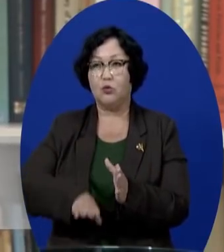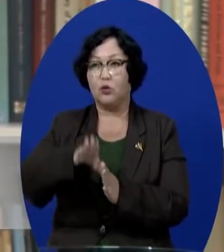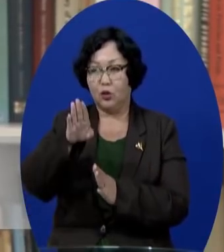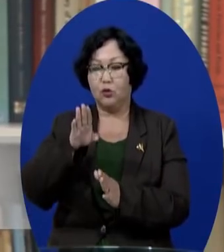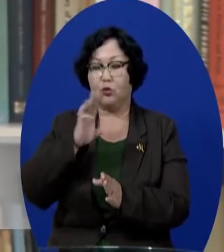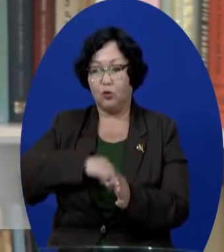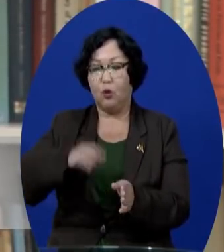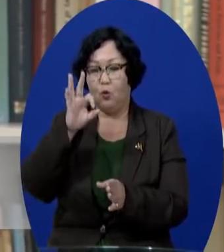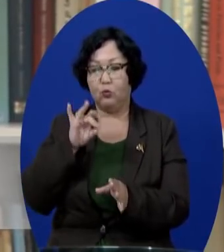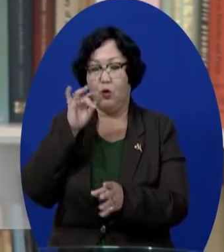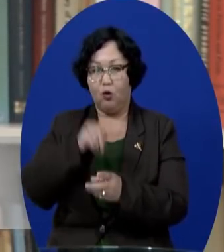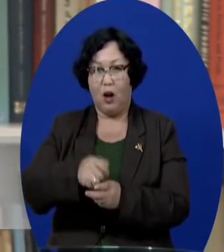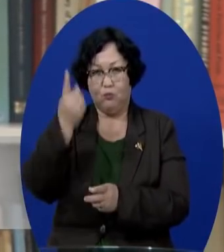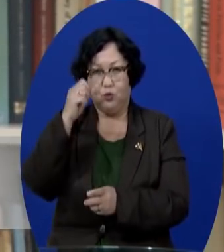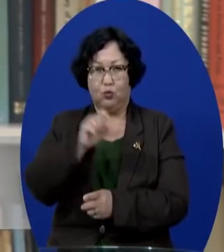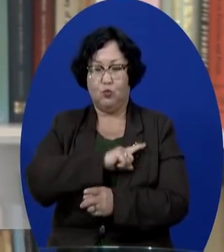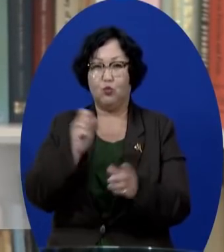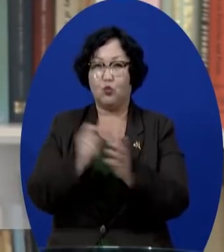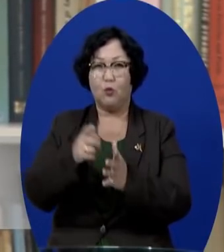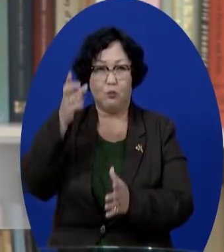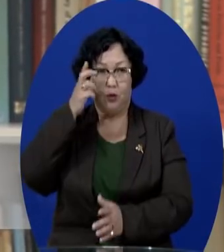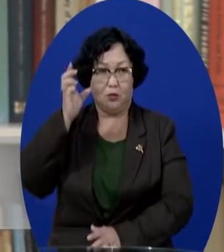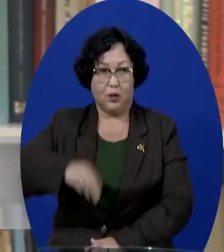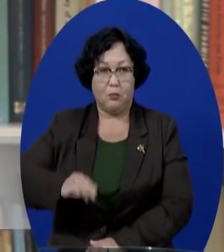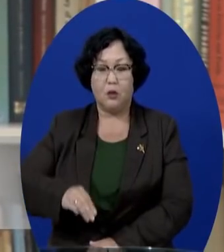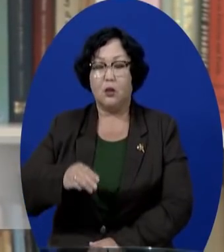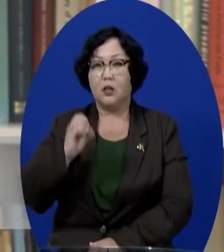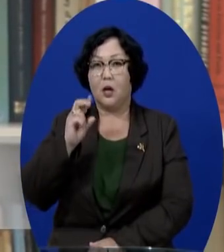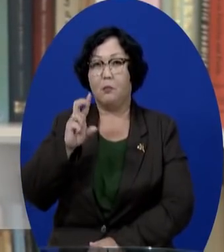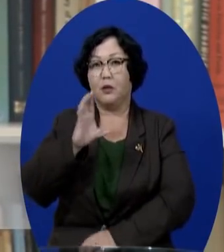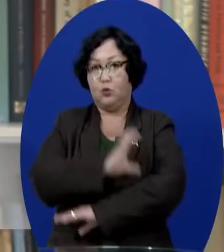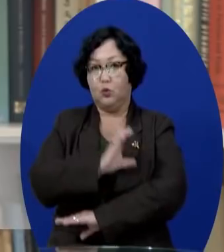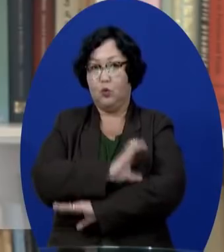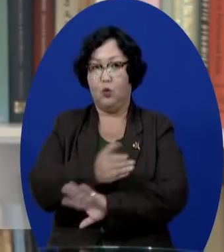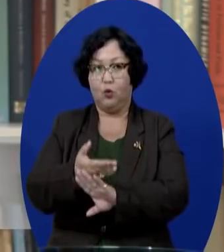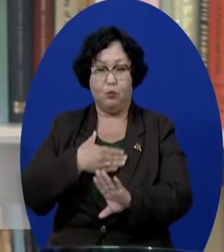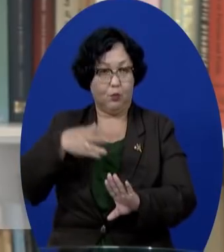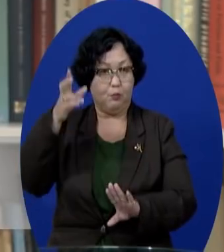учраас боловсролын үйл ажиллагаа, ерөнхий боловсролын сургуулийн өмнөх